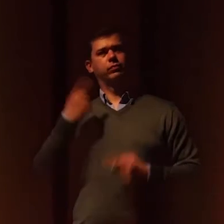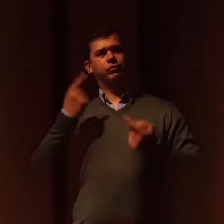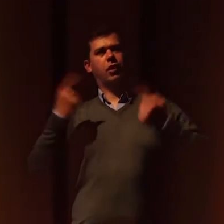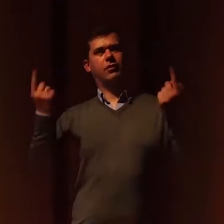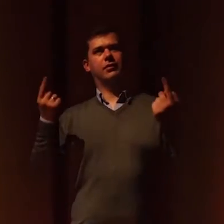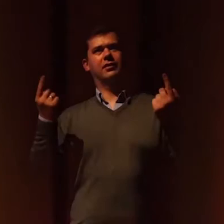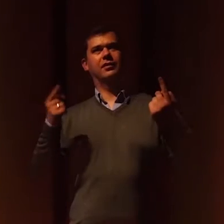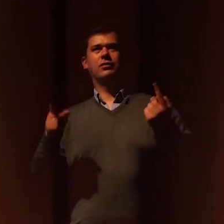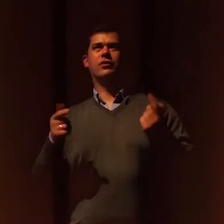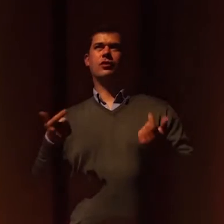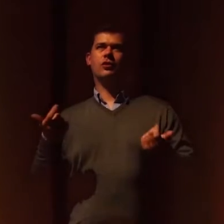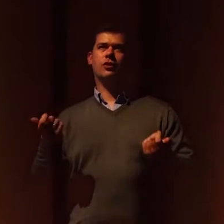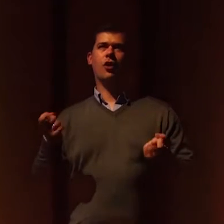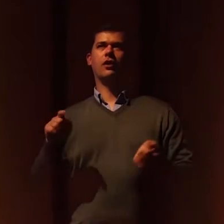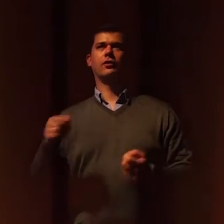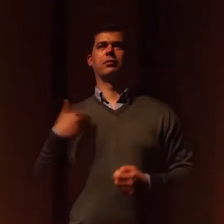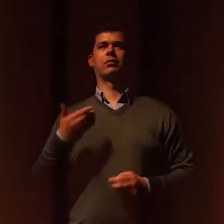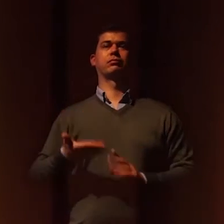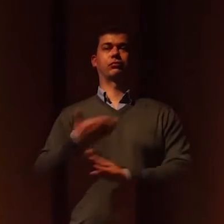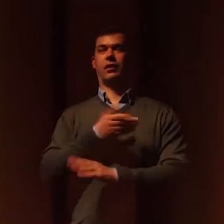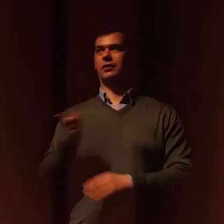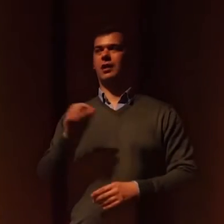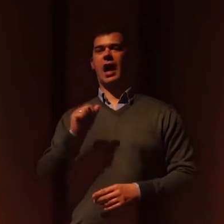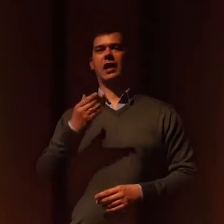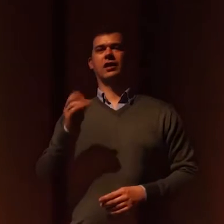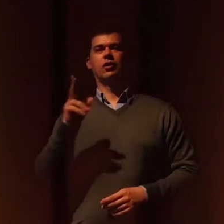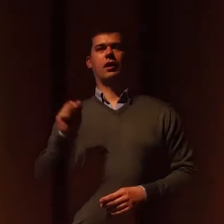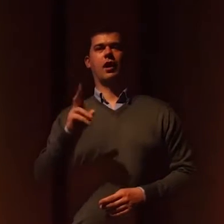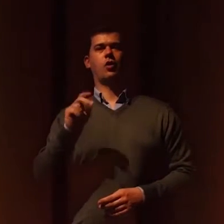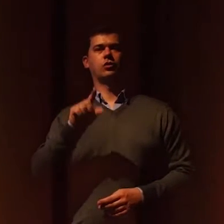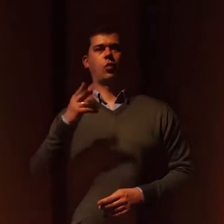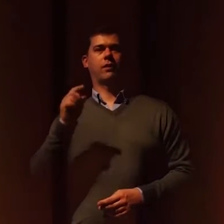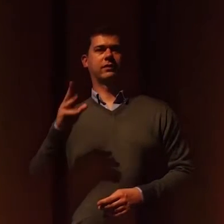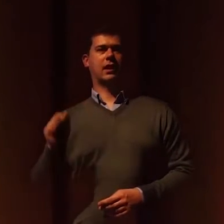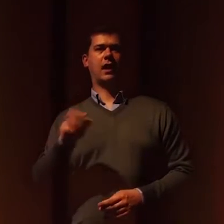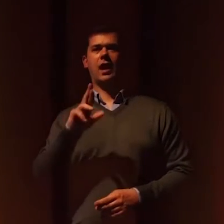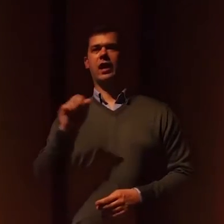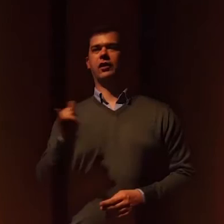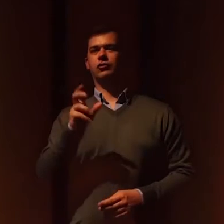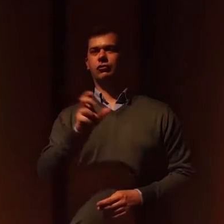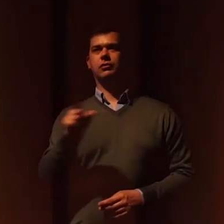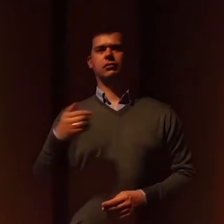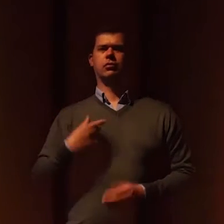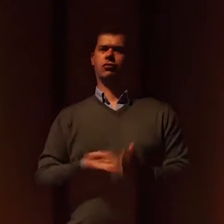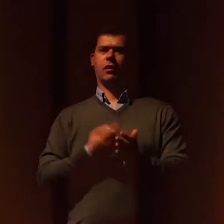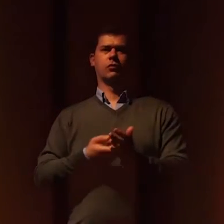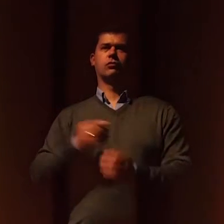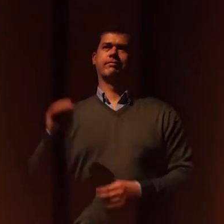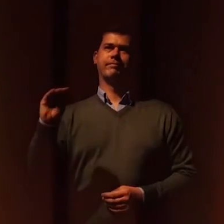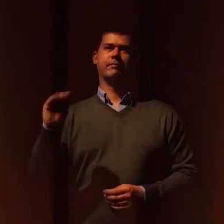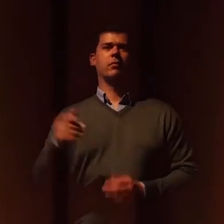to Zresztą zaczynała jeszcze moja poprzedniczka Agnieszka koz minister